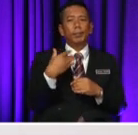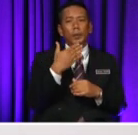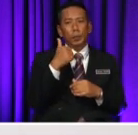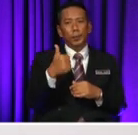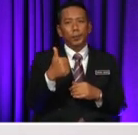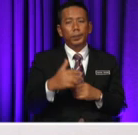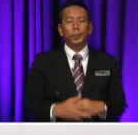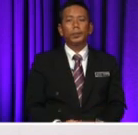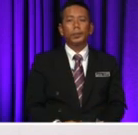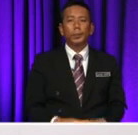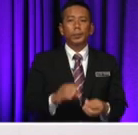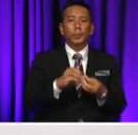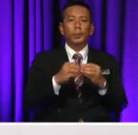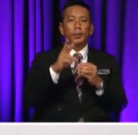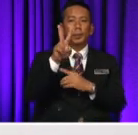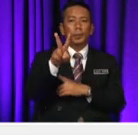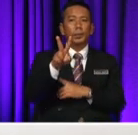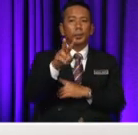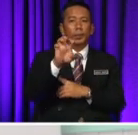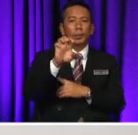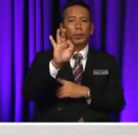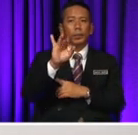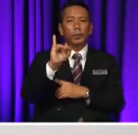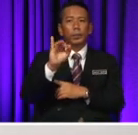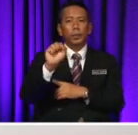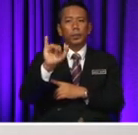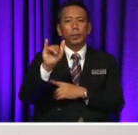yang kedua efisien dan efektif